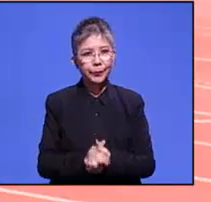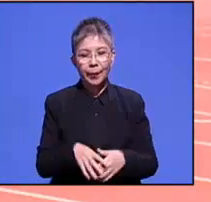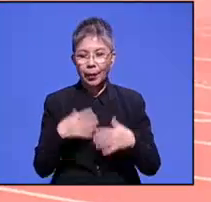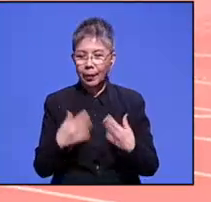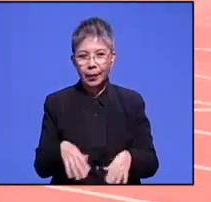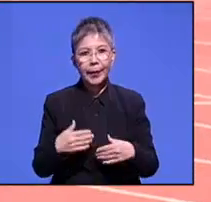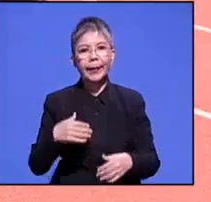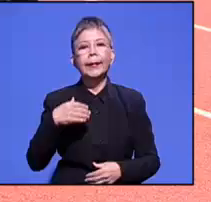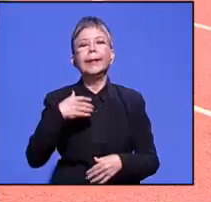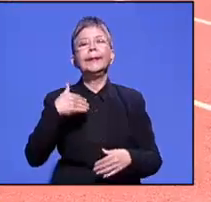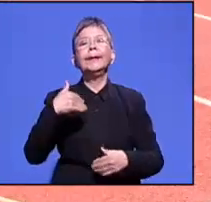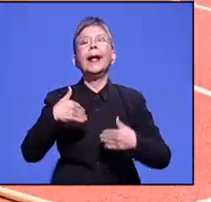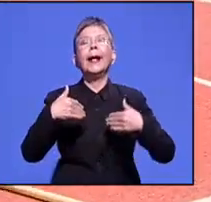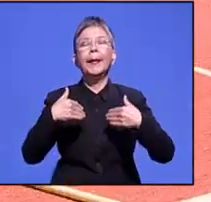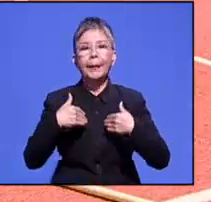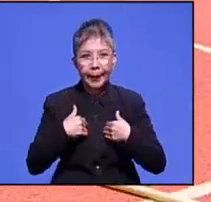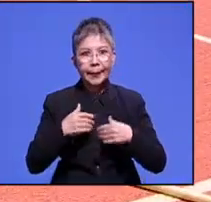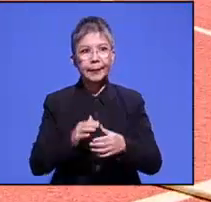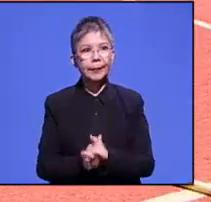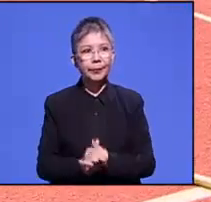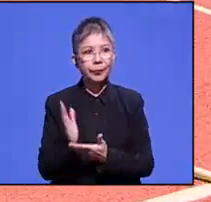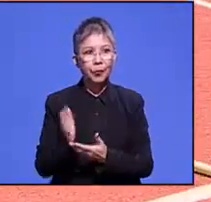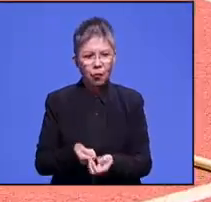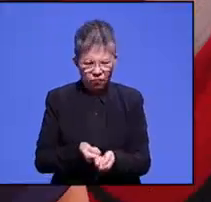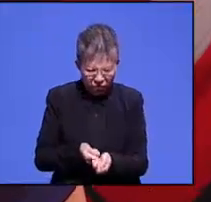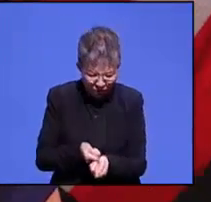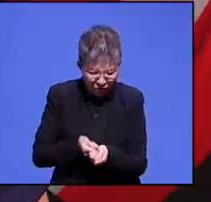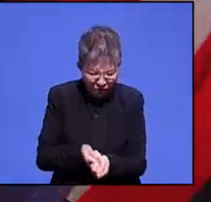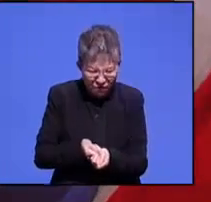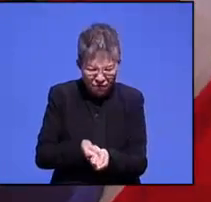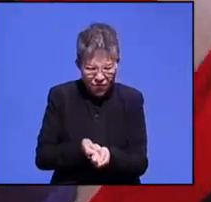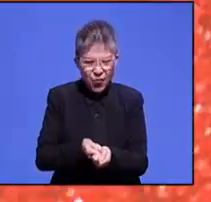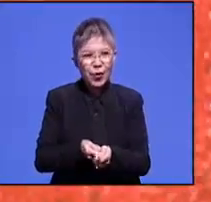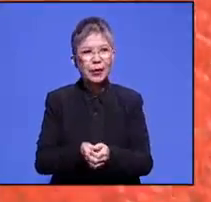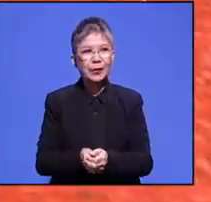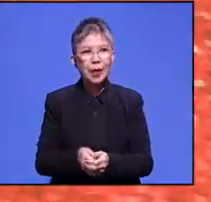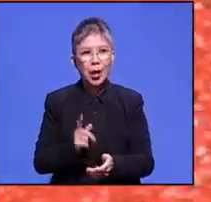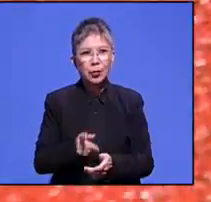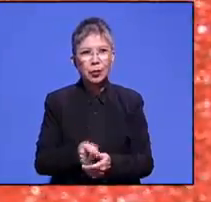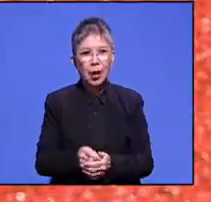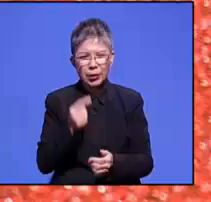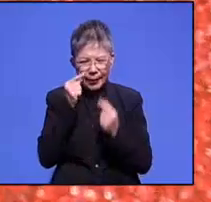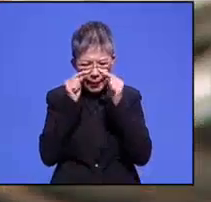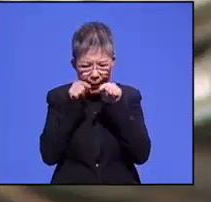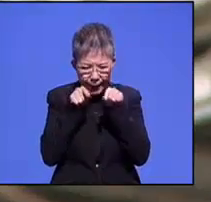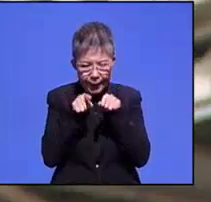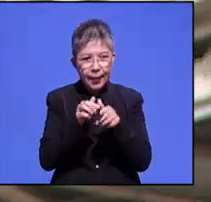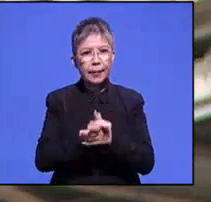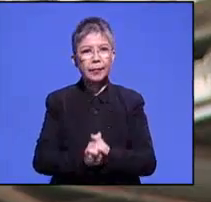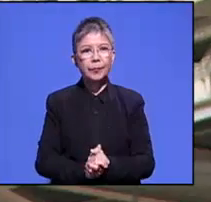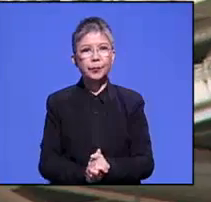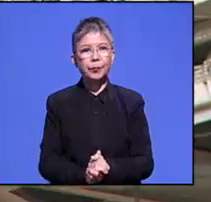kota begitu rumit juga ya kita harus benar-benar telaten dan teliti